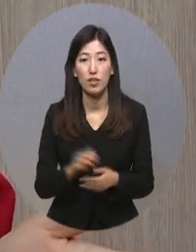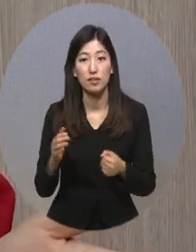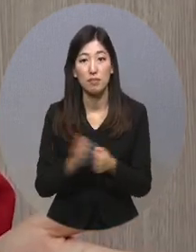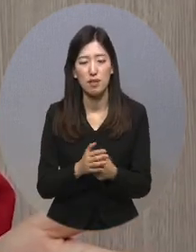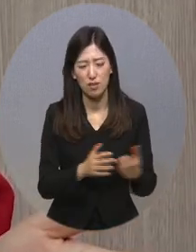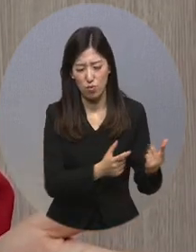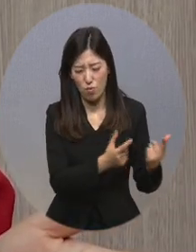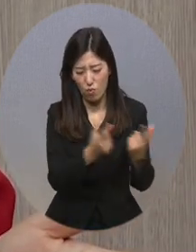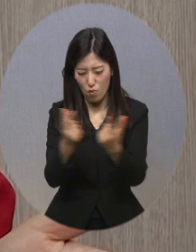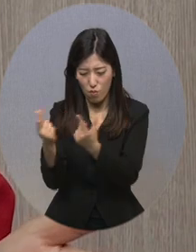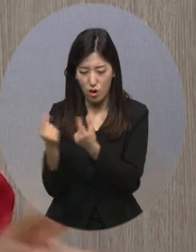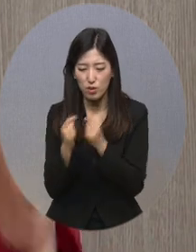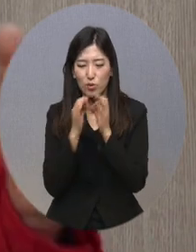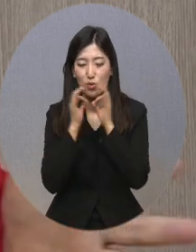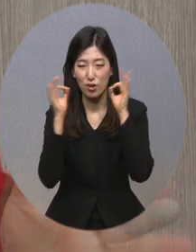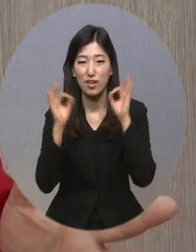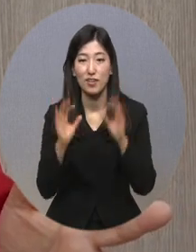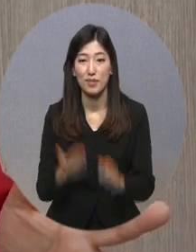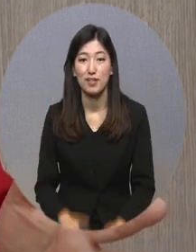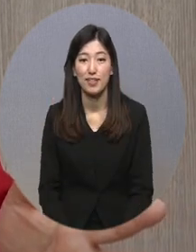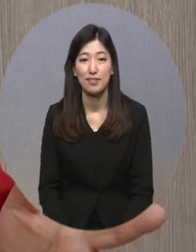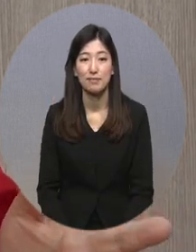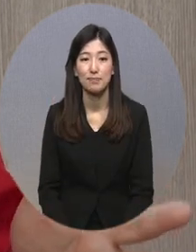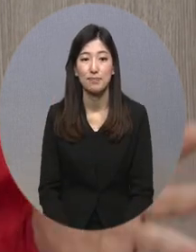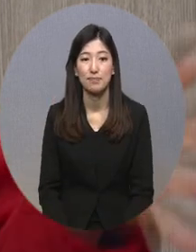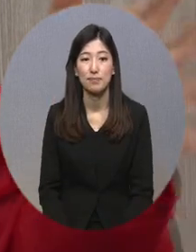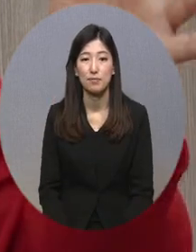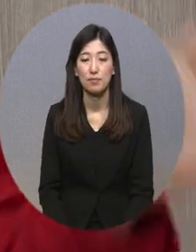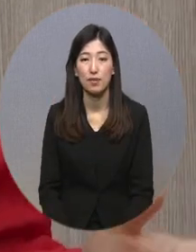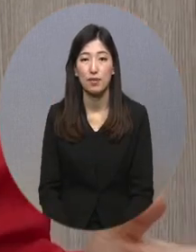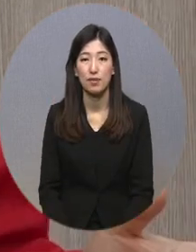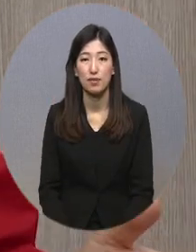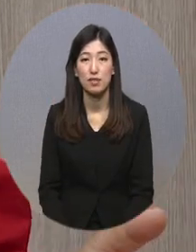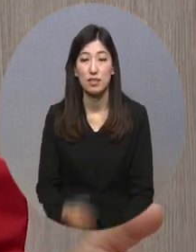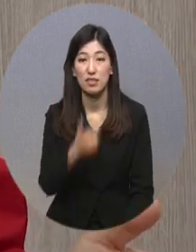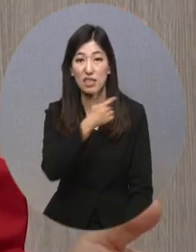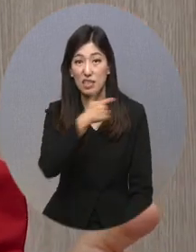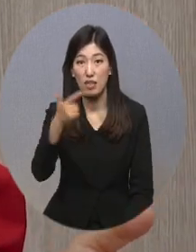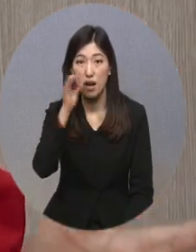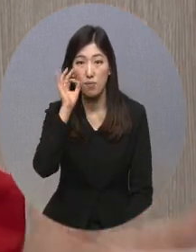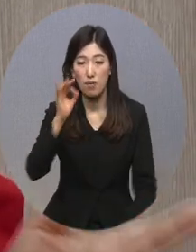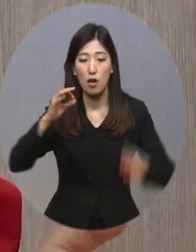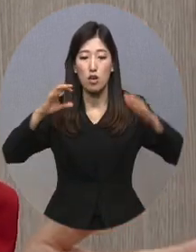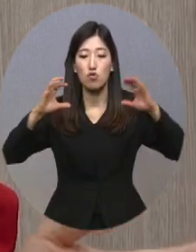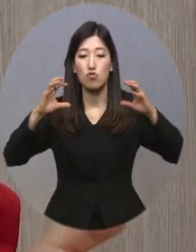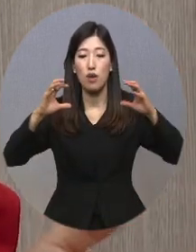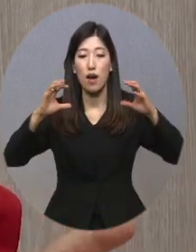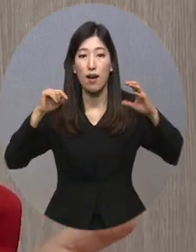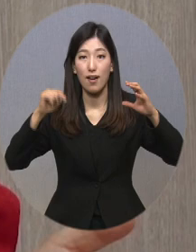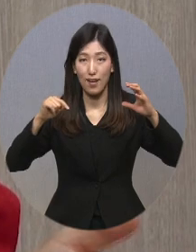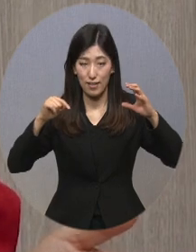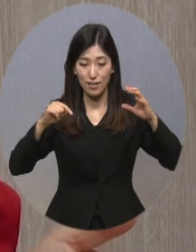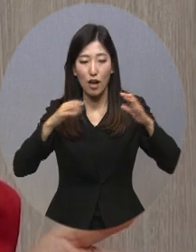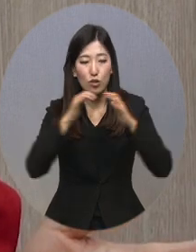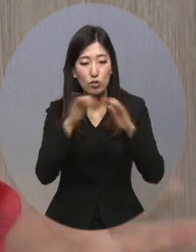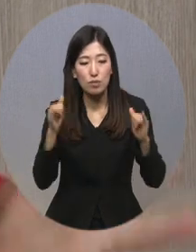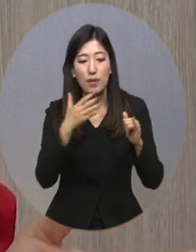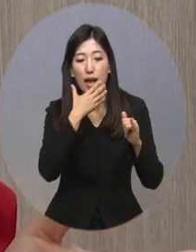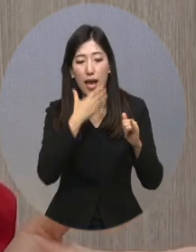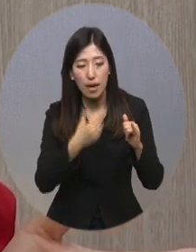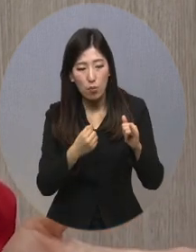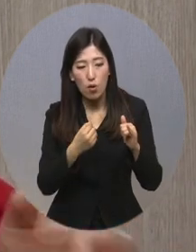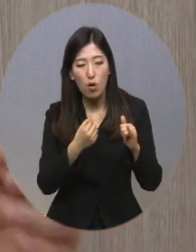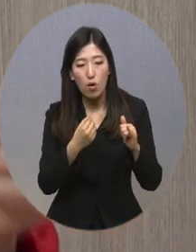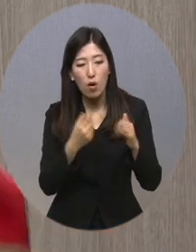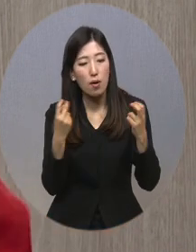돼요. 예, 뭐 크게 가면 국가로부터 노력을 해야 되겠죠. 우리 그 국민이 행복할 수 있는 방법을